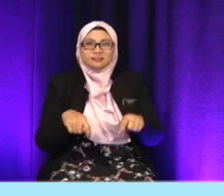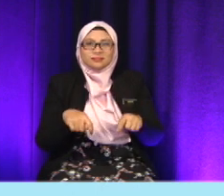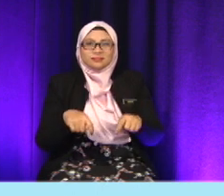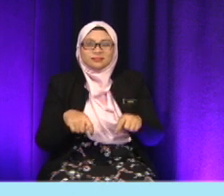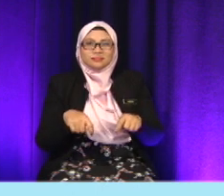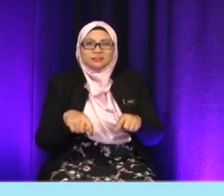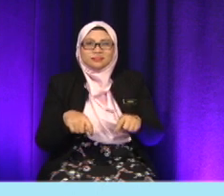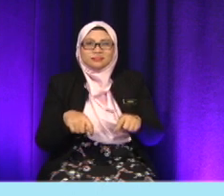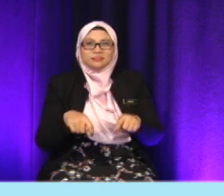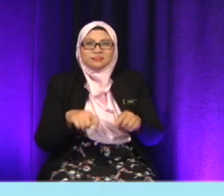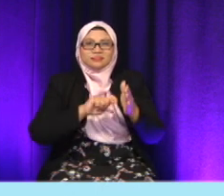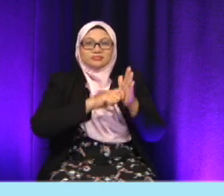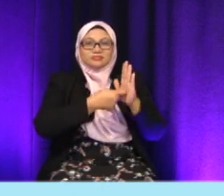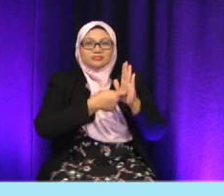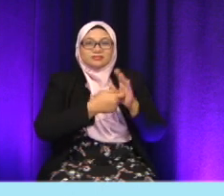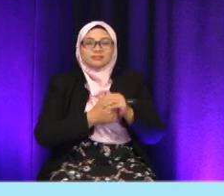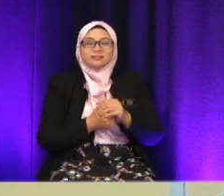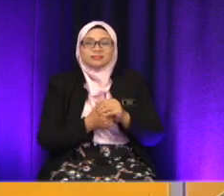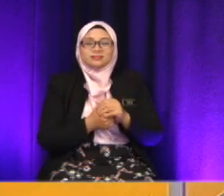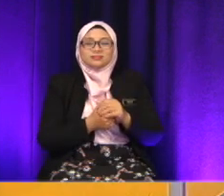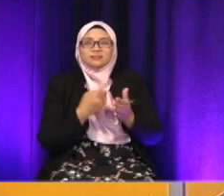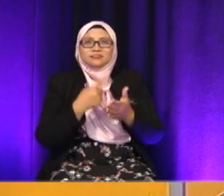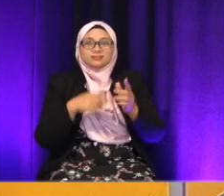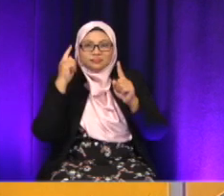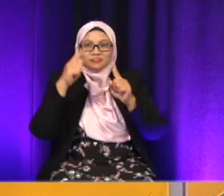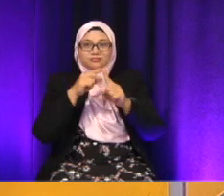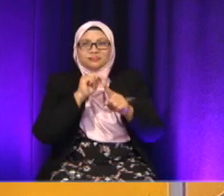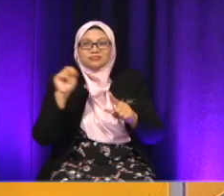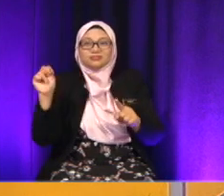Apakah tujuan atau cara jumlah nemu